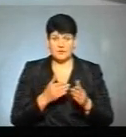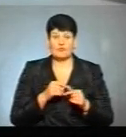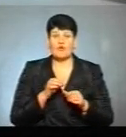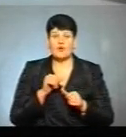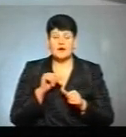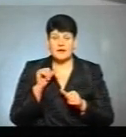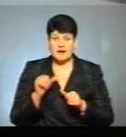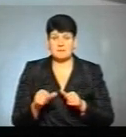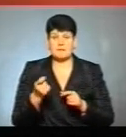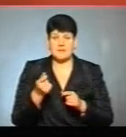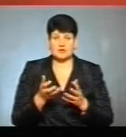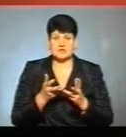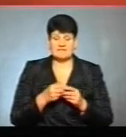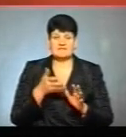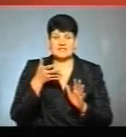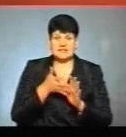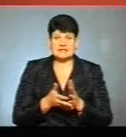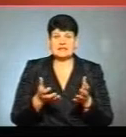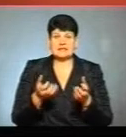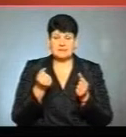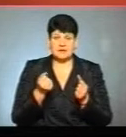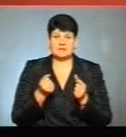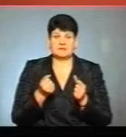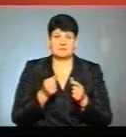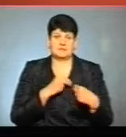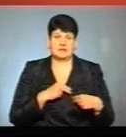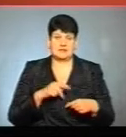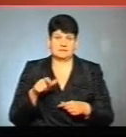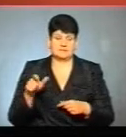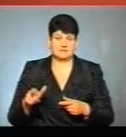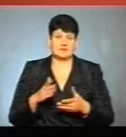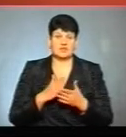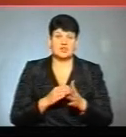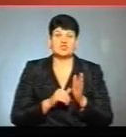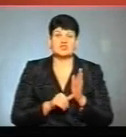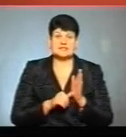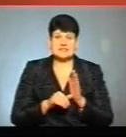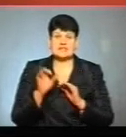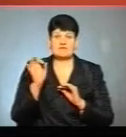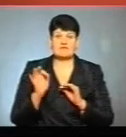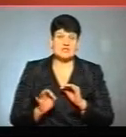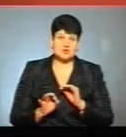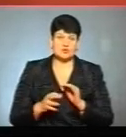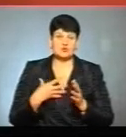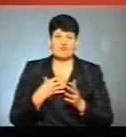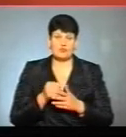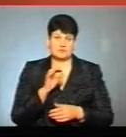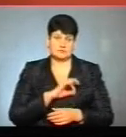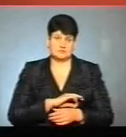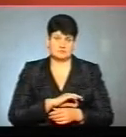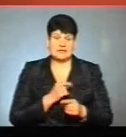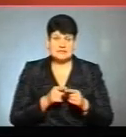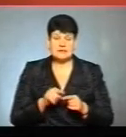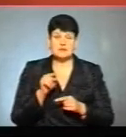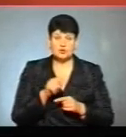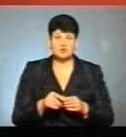деяких громадах малочисельних видатки на утримання апарату складають понад 60% власних доходів. Це при